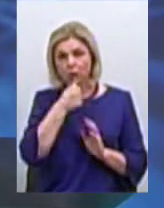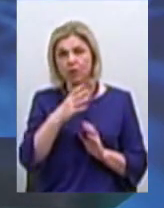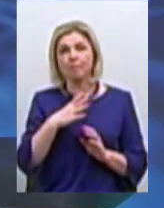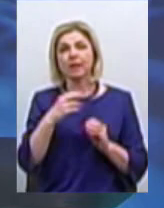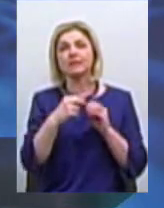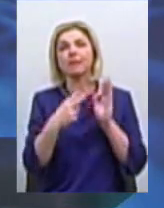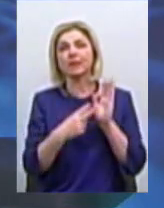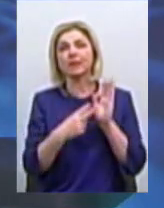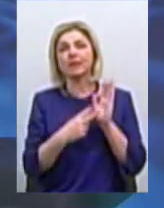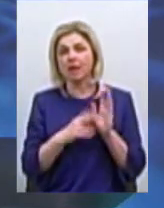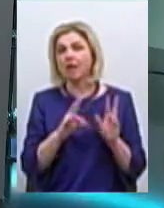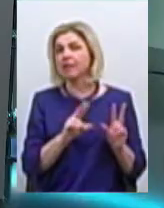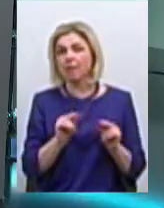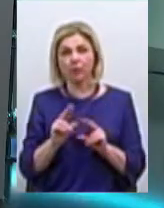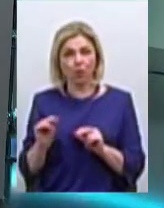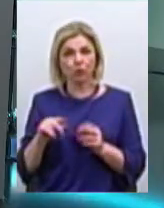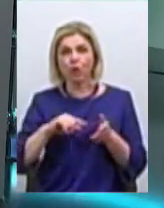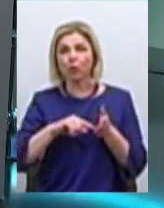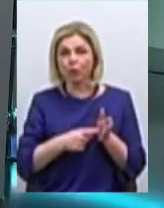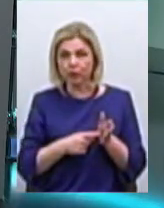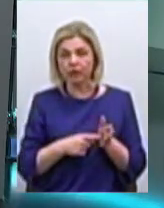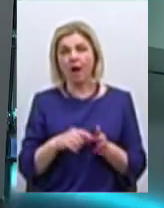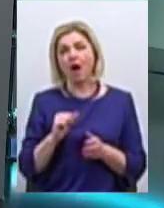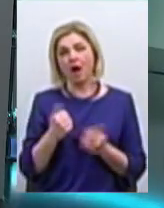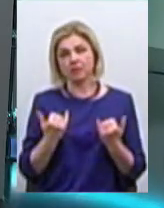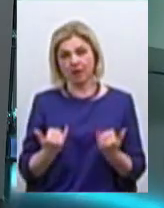17 неблагополучних пунктів, а